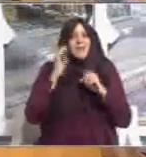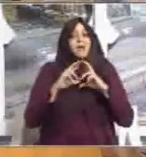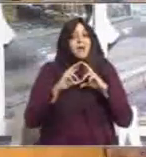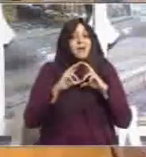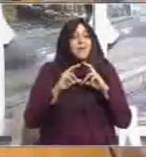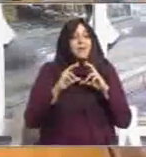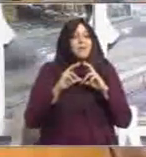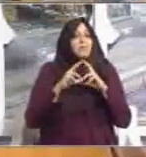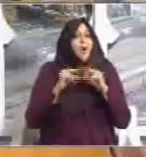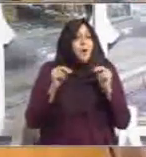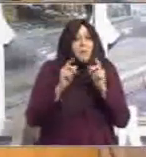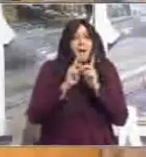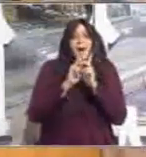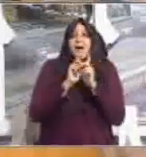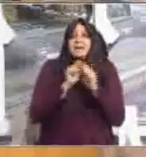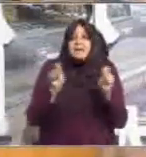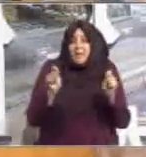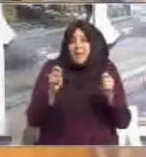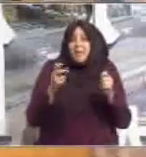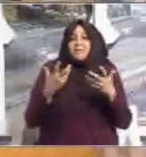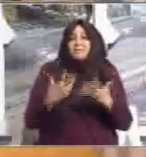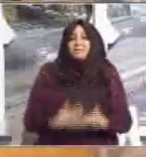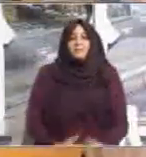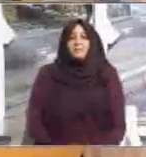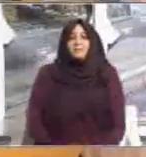ولذلك دكتور